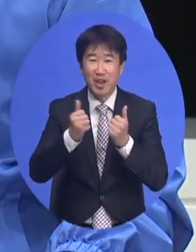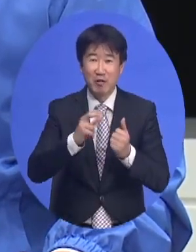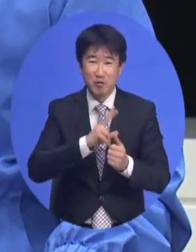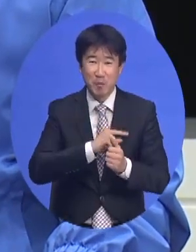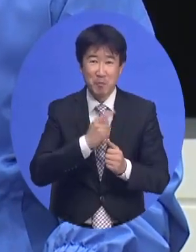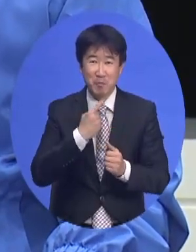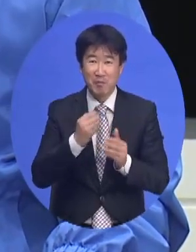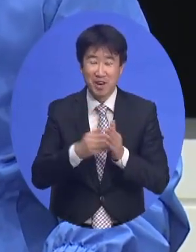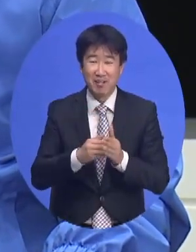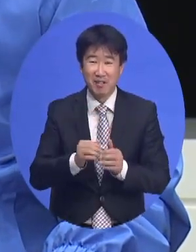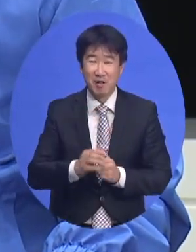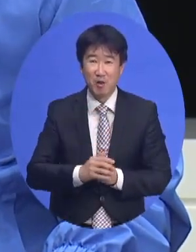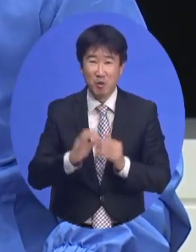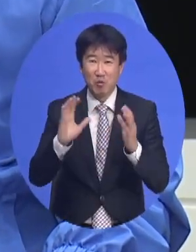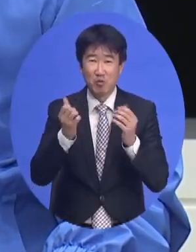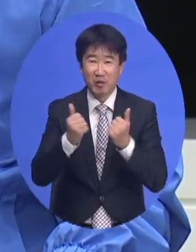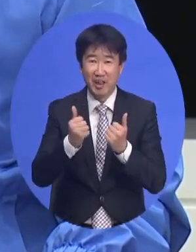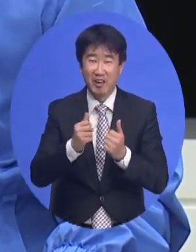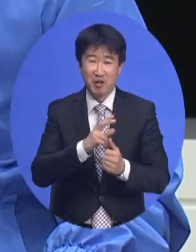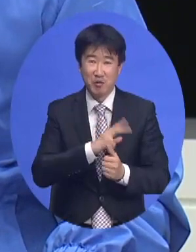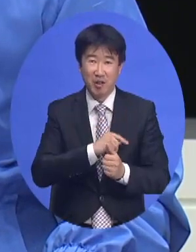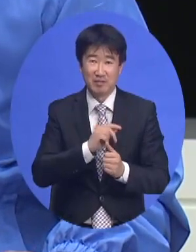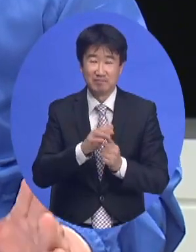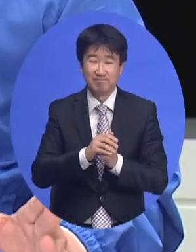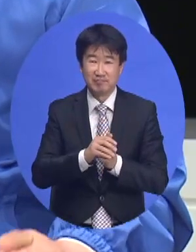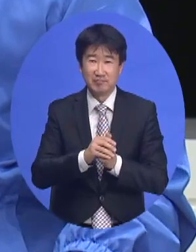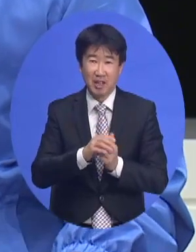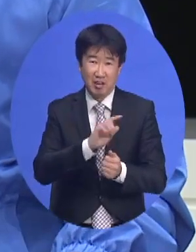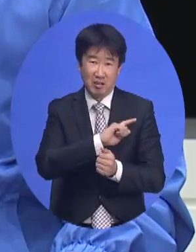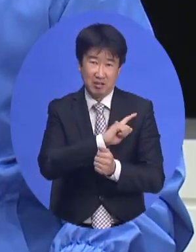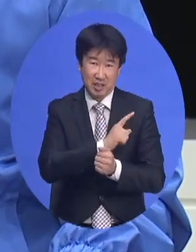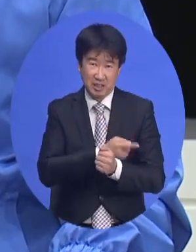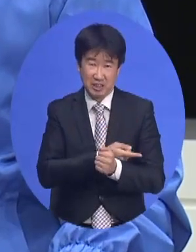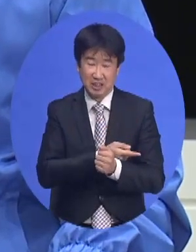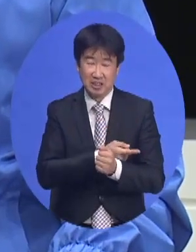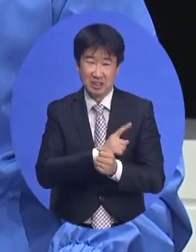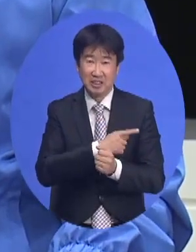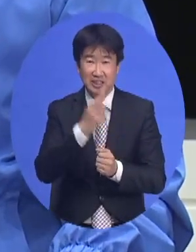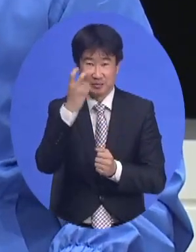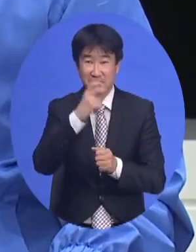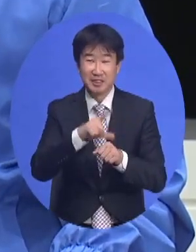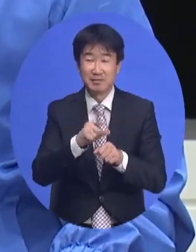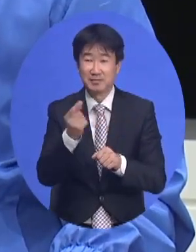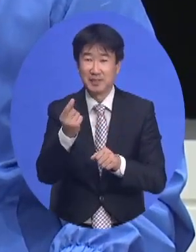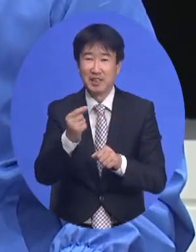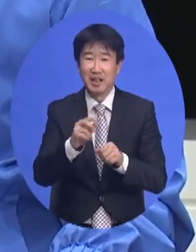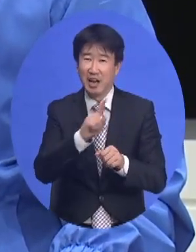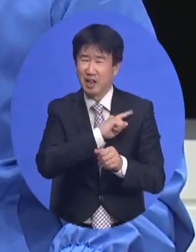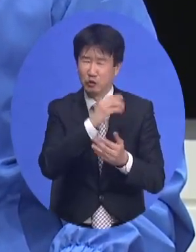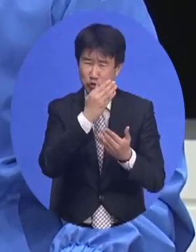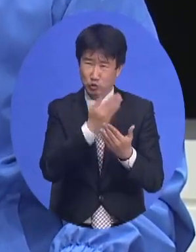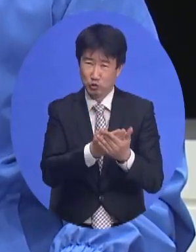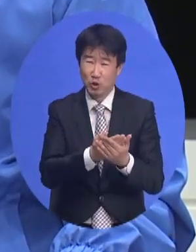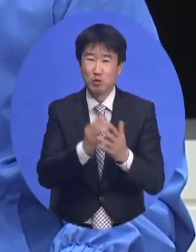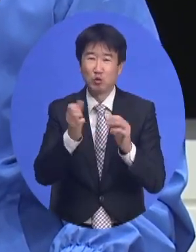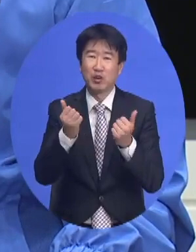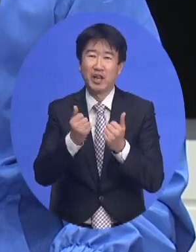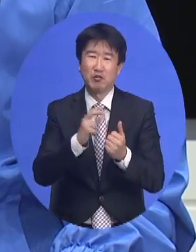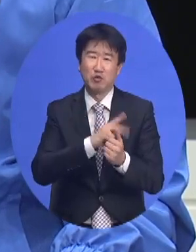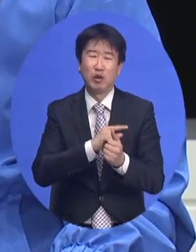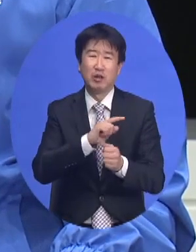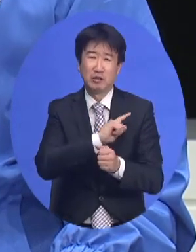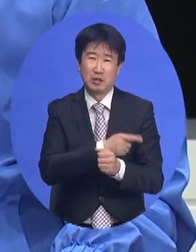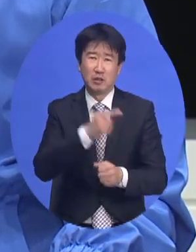국회의원이라 국회의원의 자질 검증 시간인데 가장 중요하게 생각하는 국회의원의